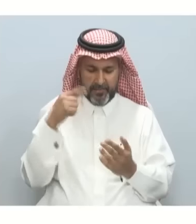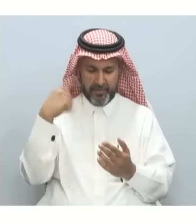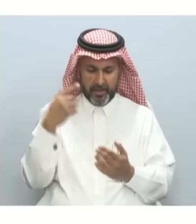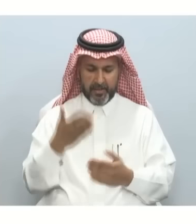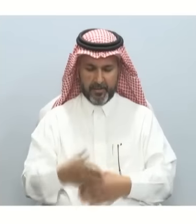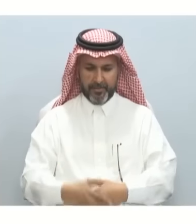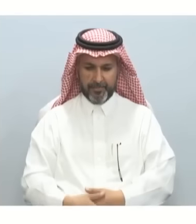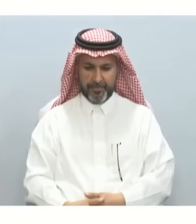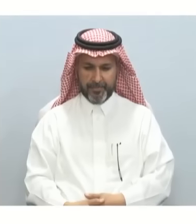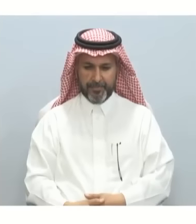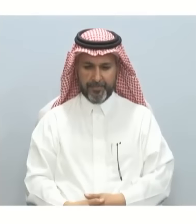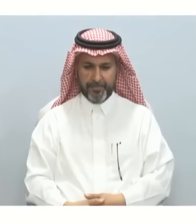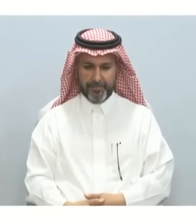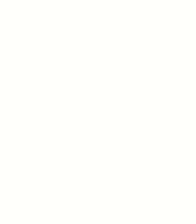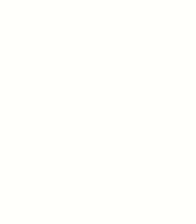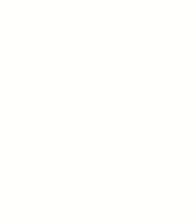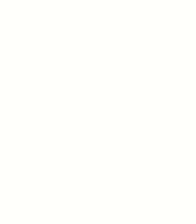فيكم